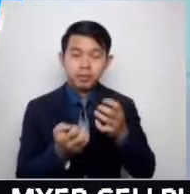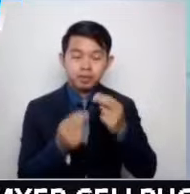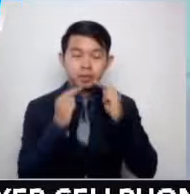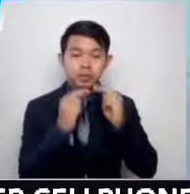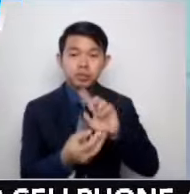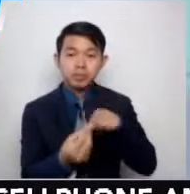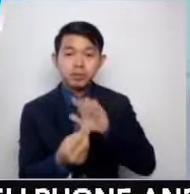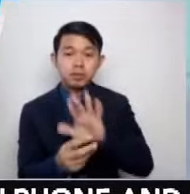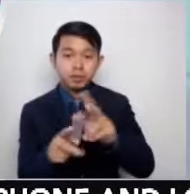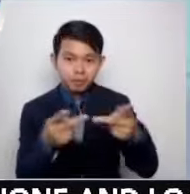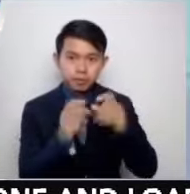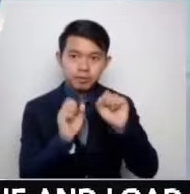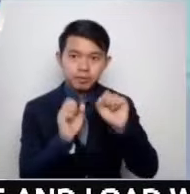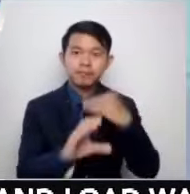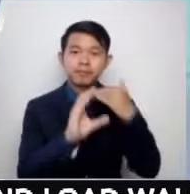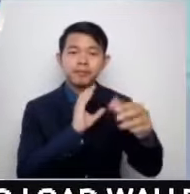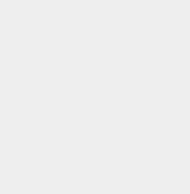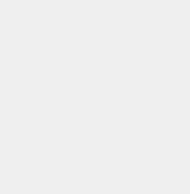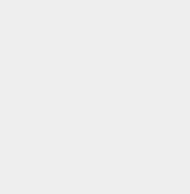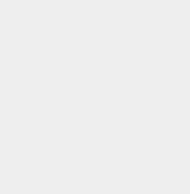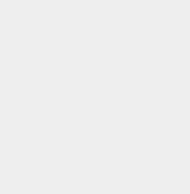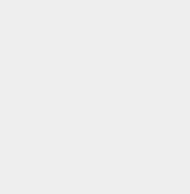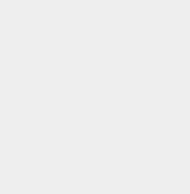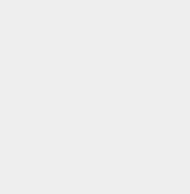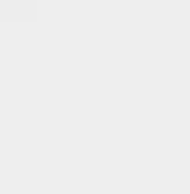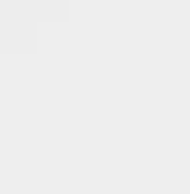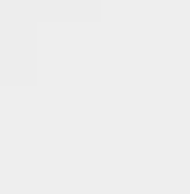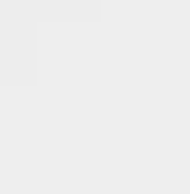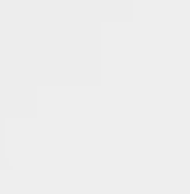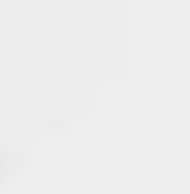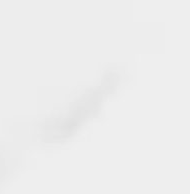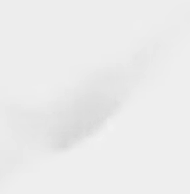page ng Balitang Halik.